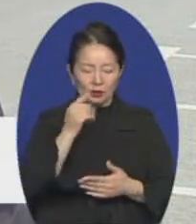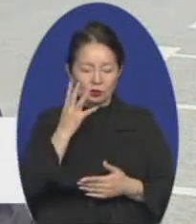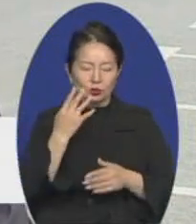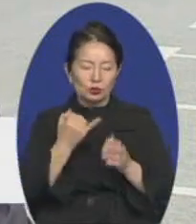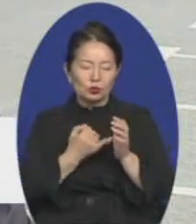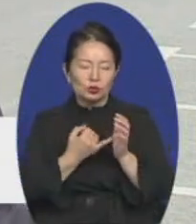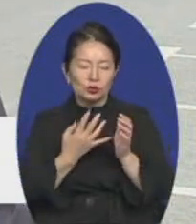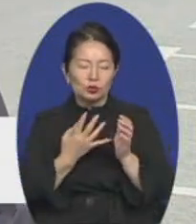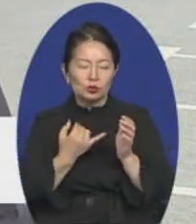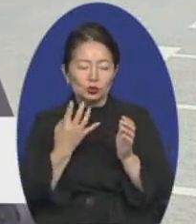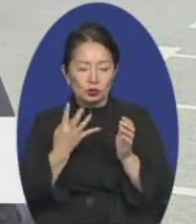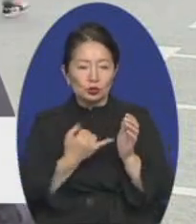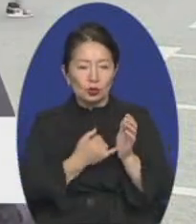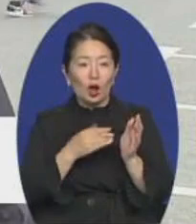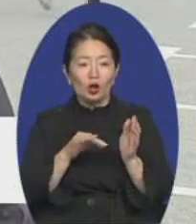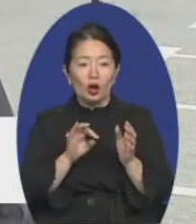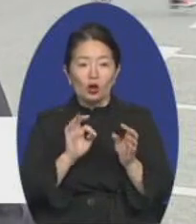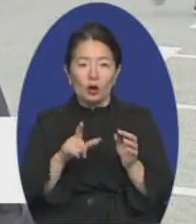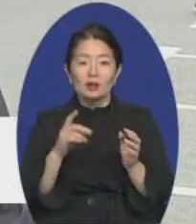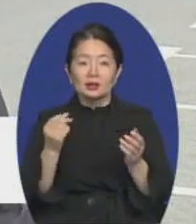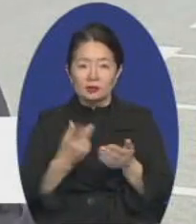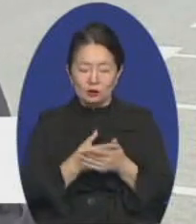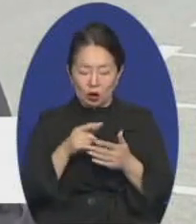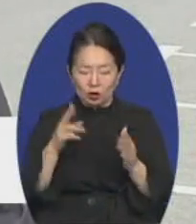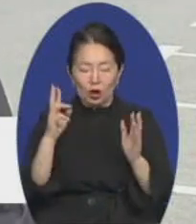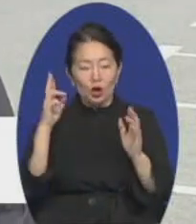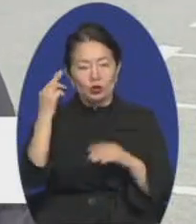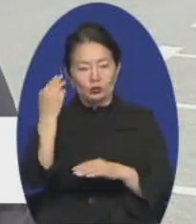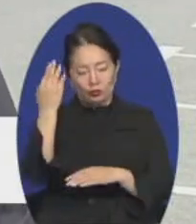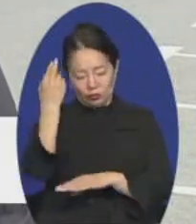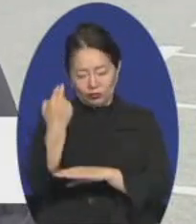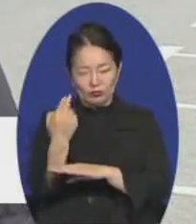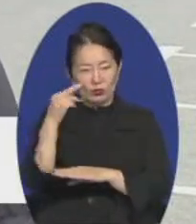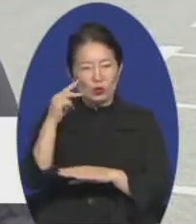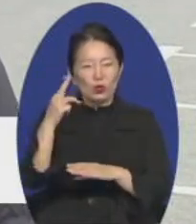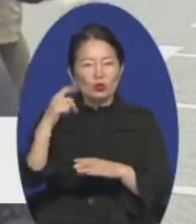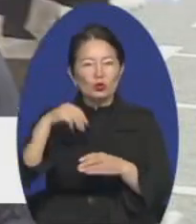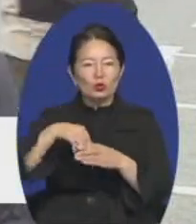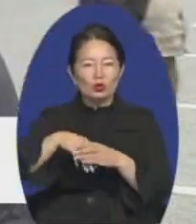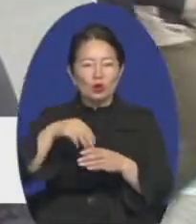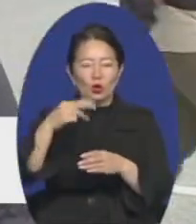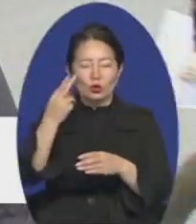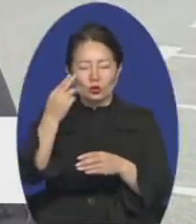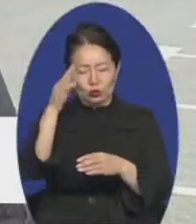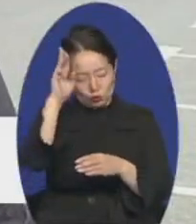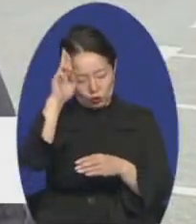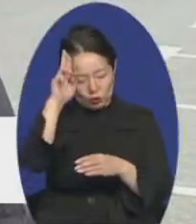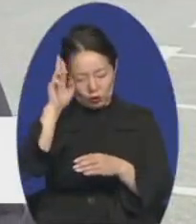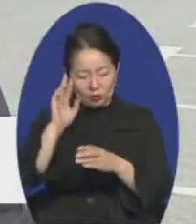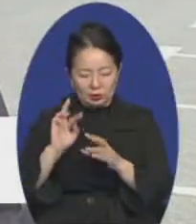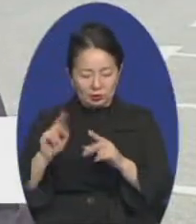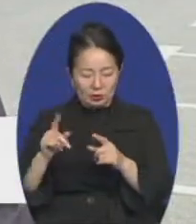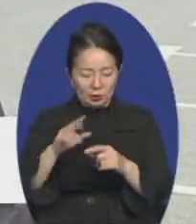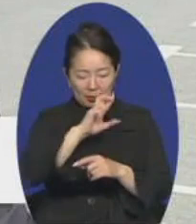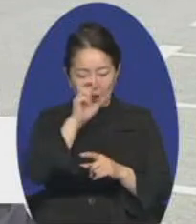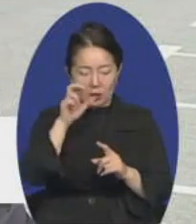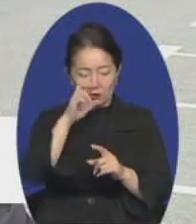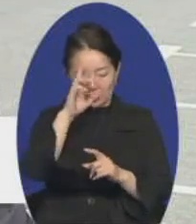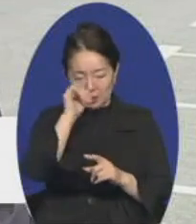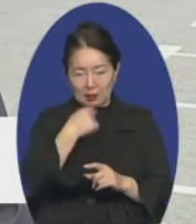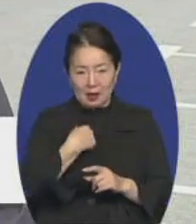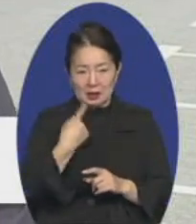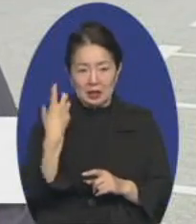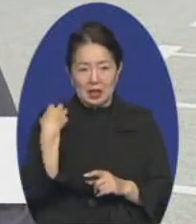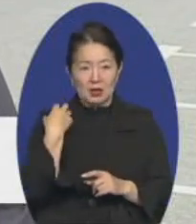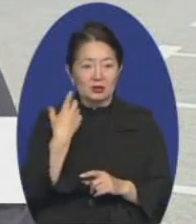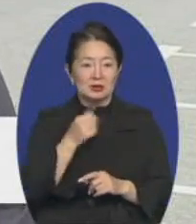бодвол зайлуулсан байна. За одоо бол бид нар бүх нөхөж орлонгуудыг зайлуулж байна. Байгаль орчны асуудал бол зөвхөн байгаль орчны яамны асуудал